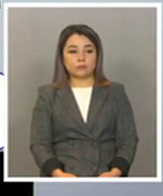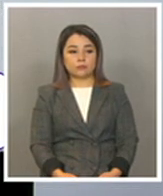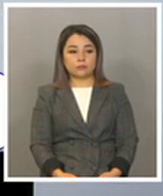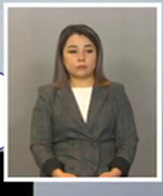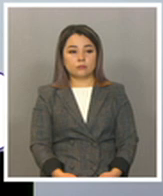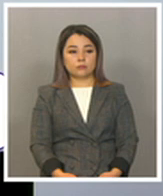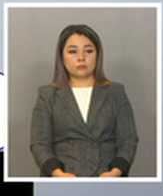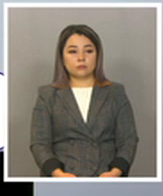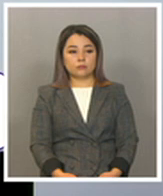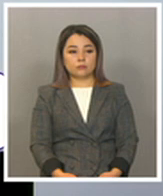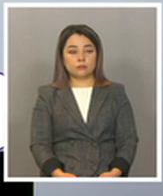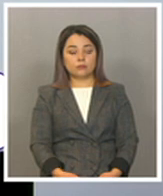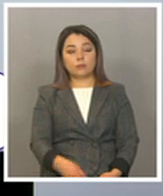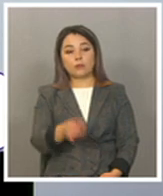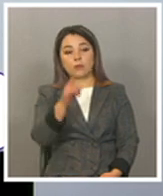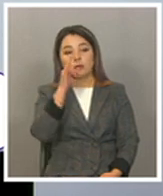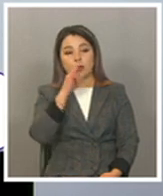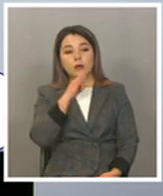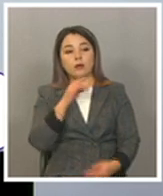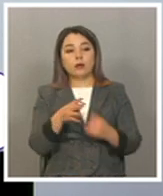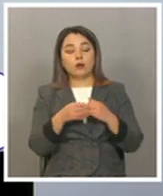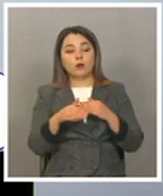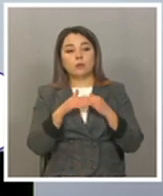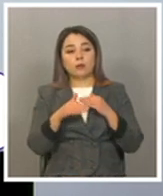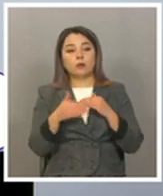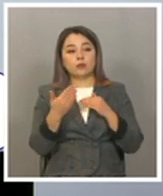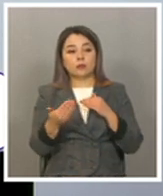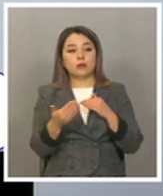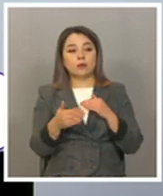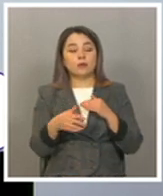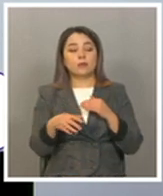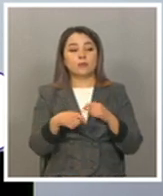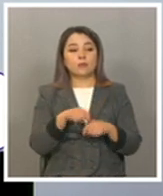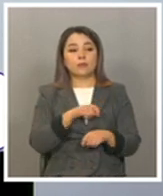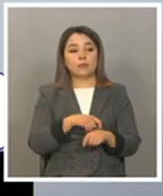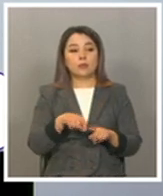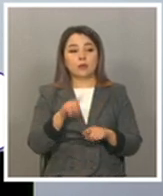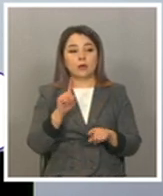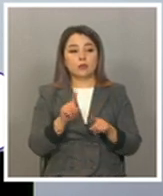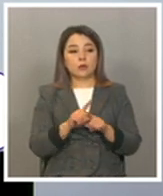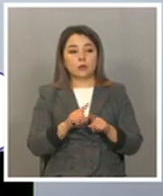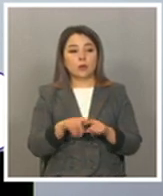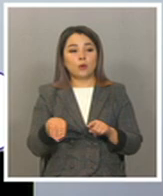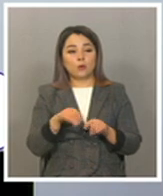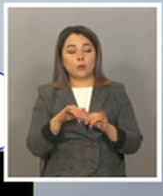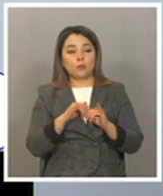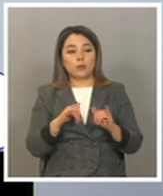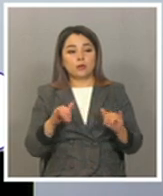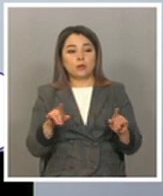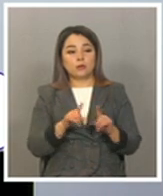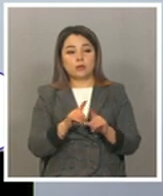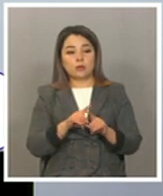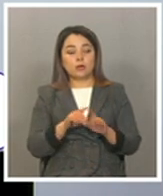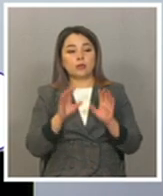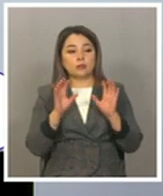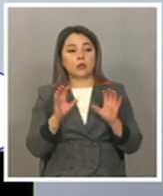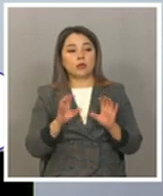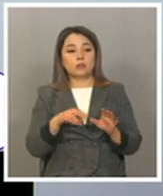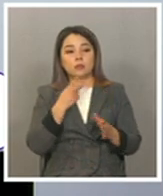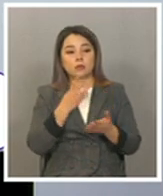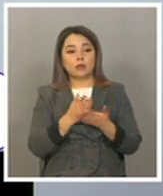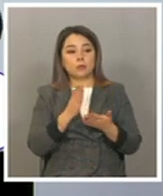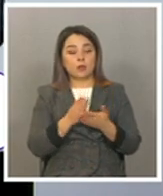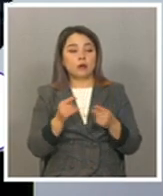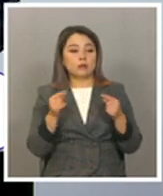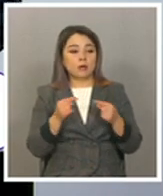Оқушылар, біз Қазақстан аумағындағы биіктік белдеулер бойынша топырақтың таралу заңдылықтарын қарастырып өттік. Енді